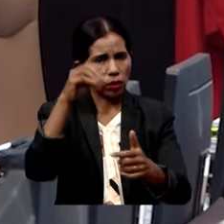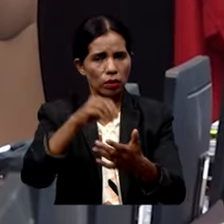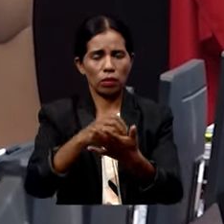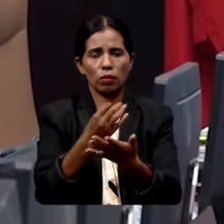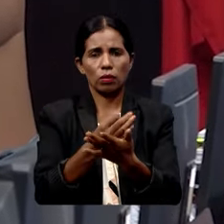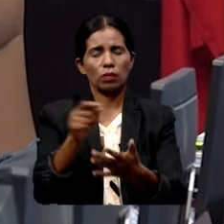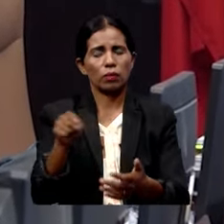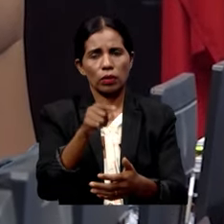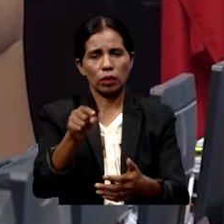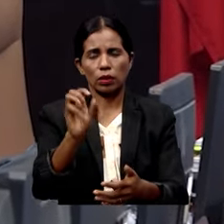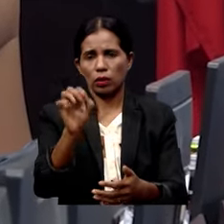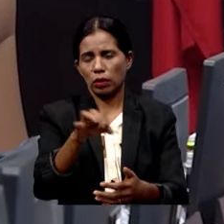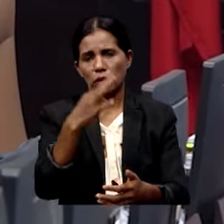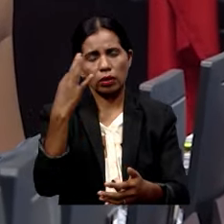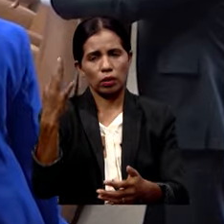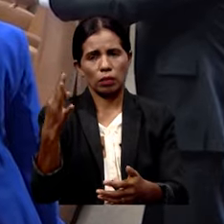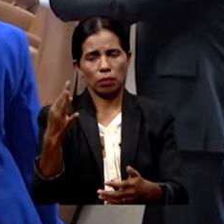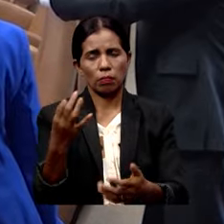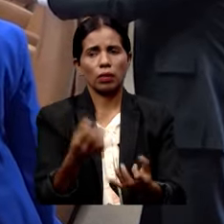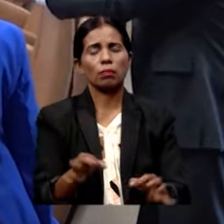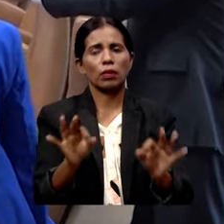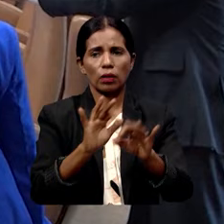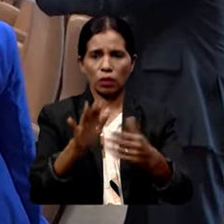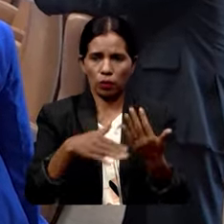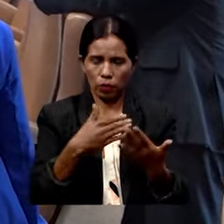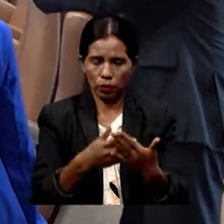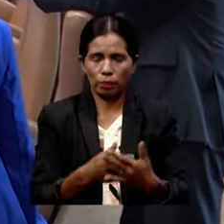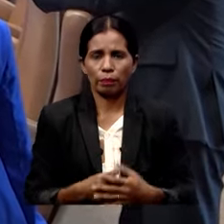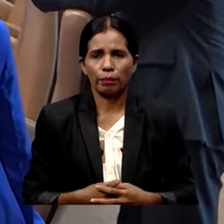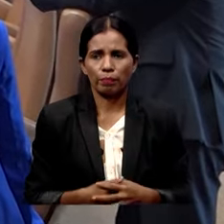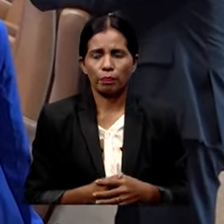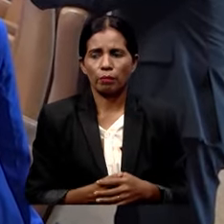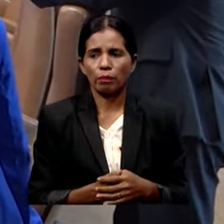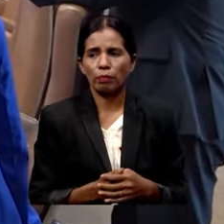persentu san resensia ba sektor esensial sira Joanico Vicente, Jaime dos Santos, GMN.